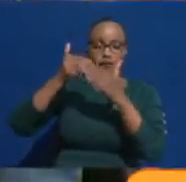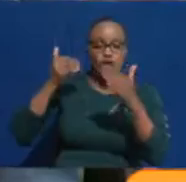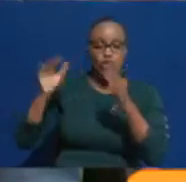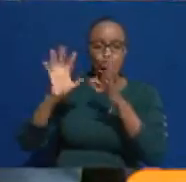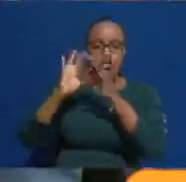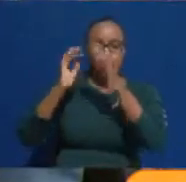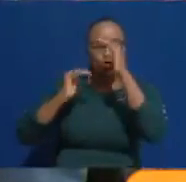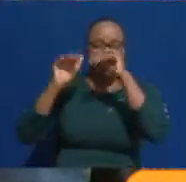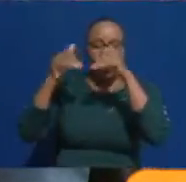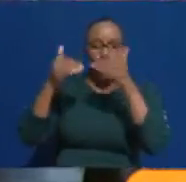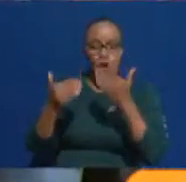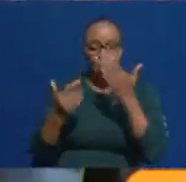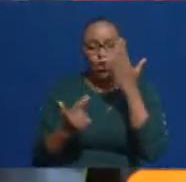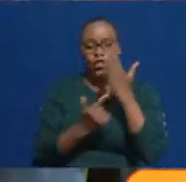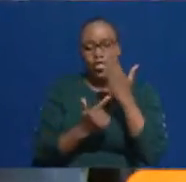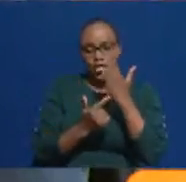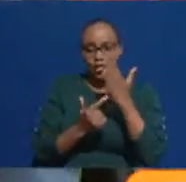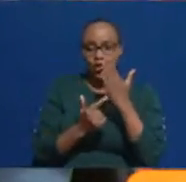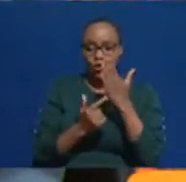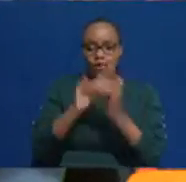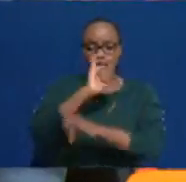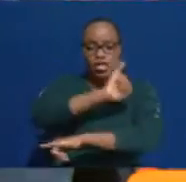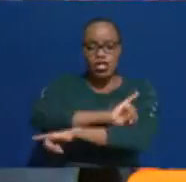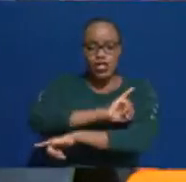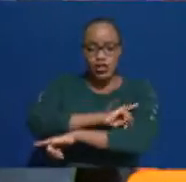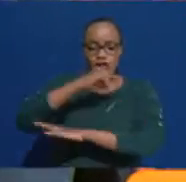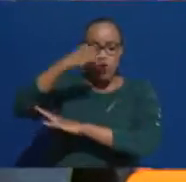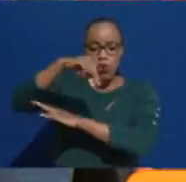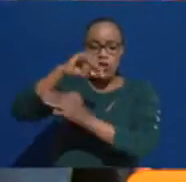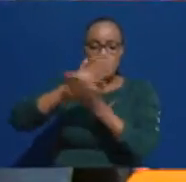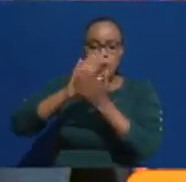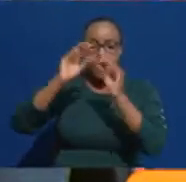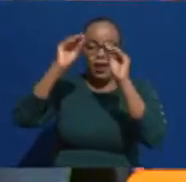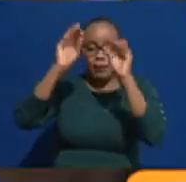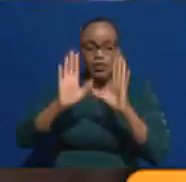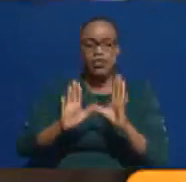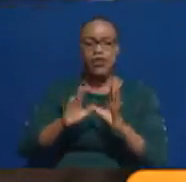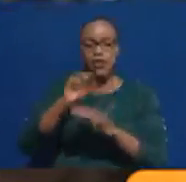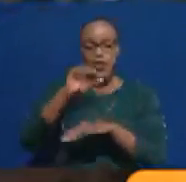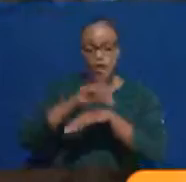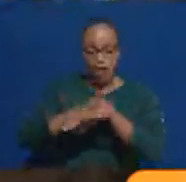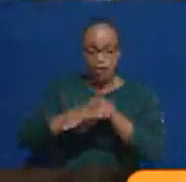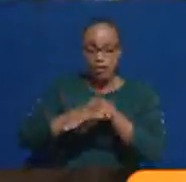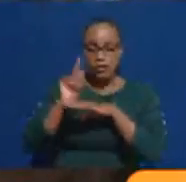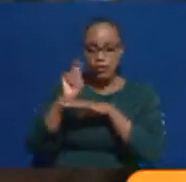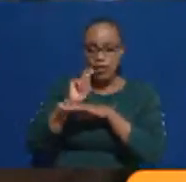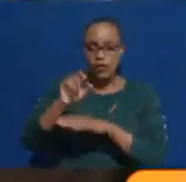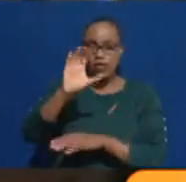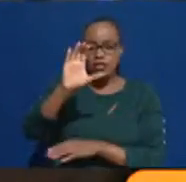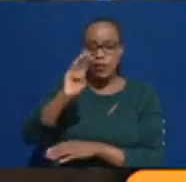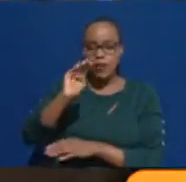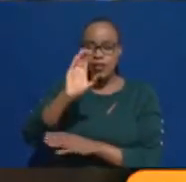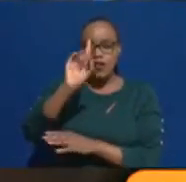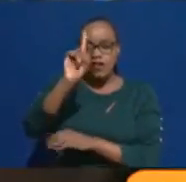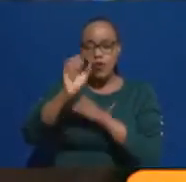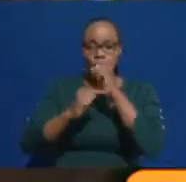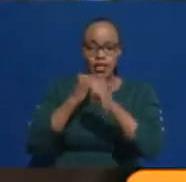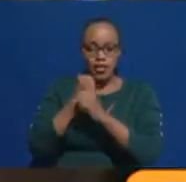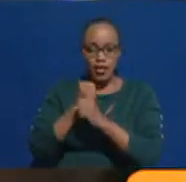vikuu au vyuo anuwai. Waliofuzu kuwa walimu watalazimika kupata mafunzo ya CBC kwa mwaka